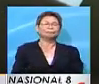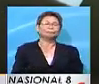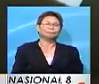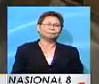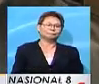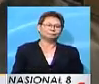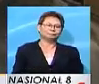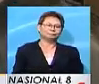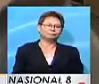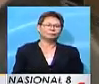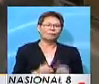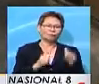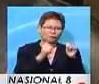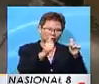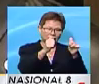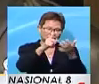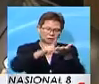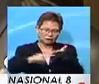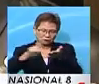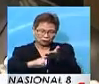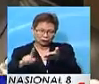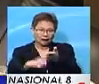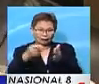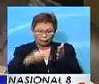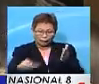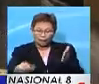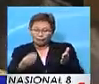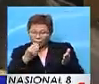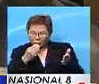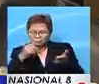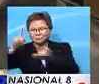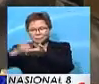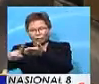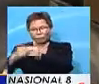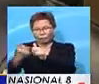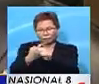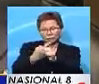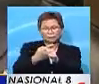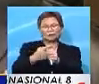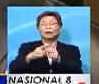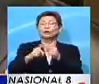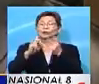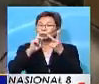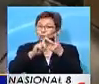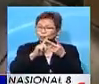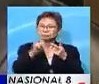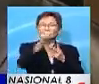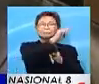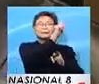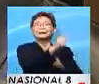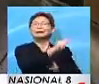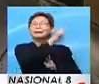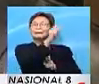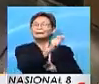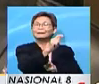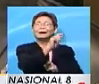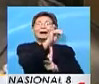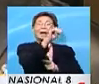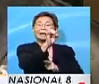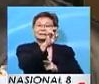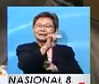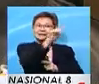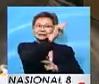tertentu pertama semak ban-bahan tersebut kedua rujukkan b-ban tersebut kepada Institut su